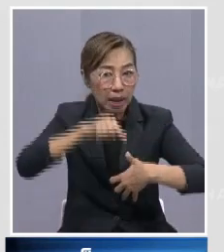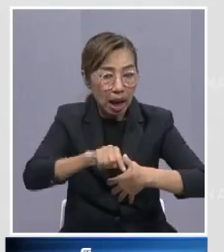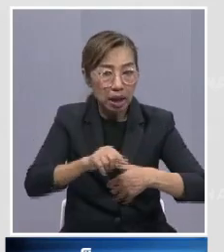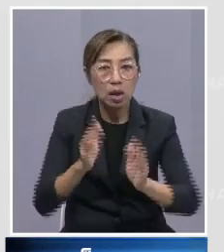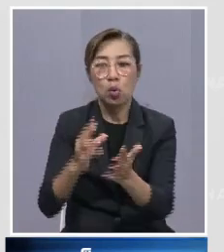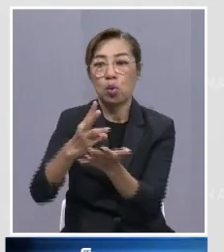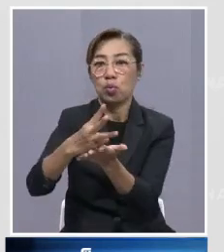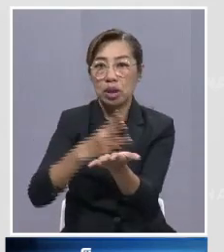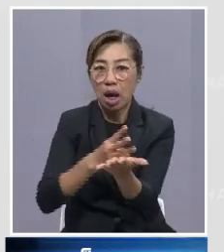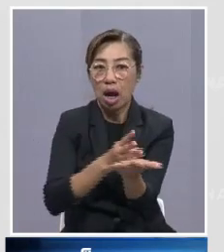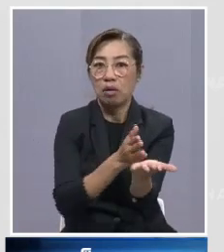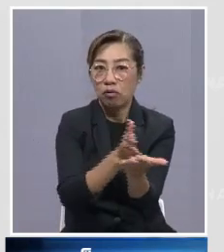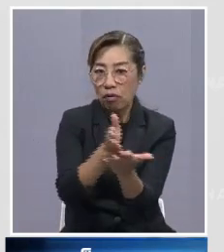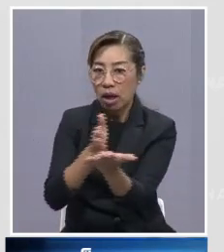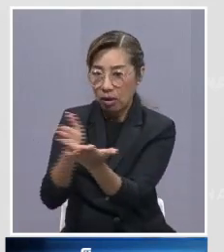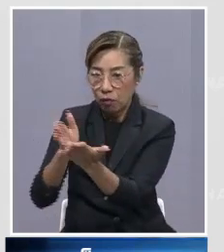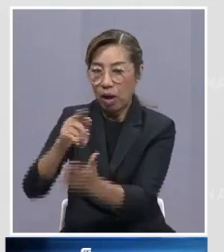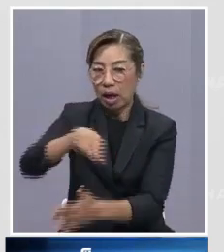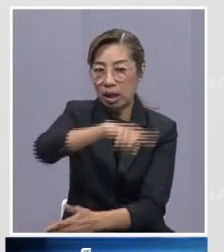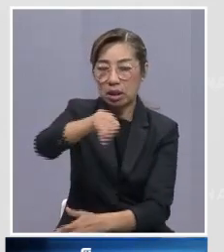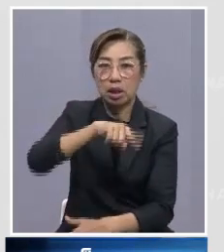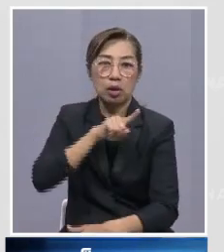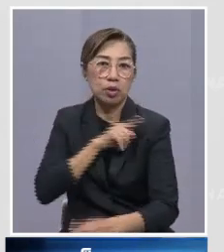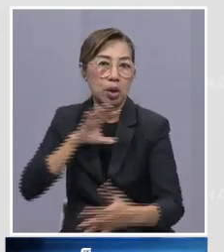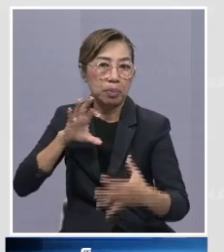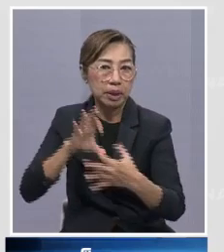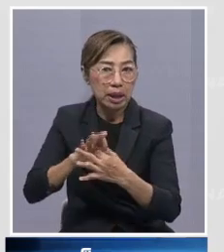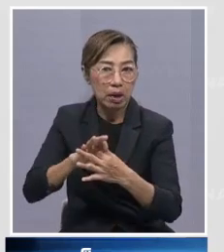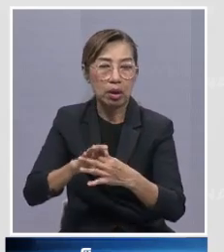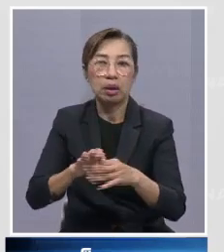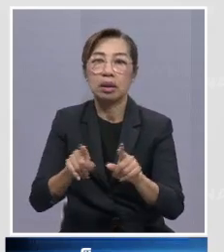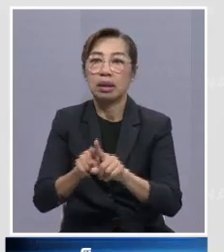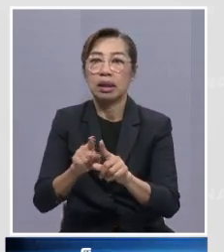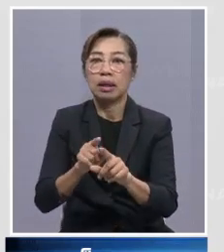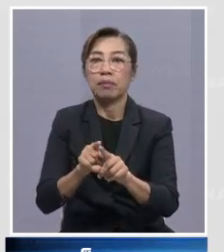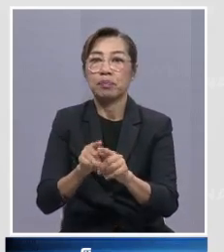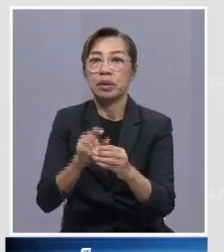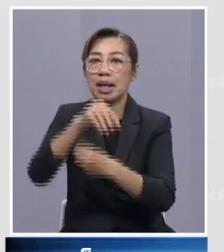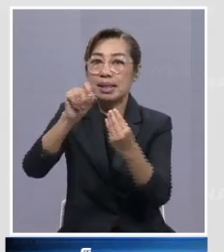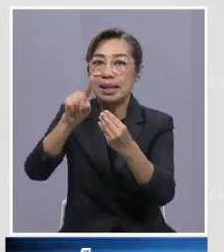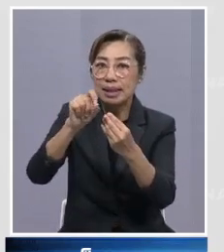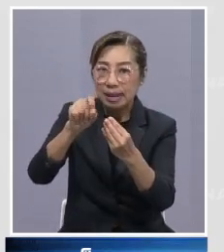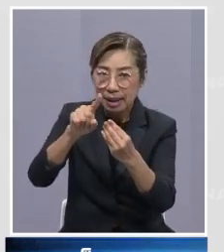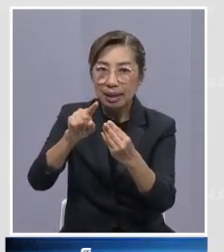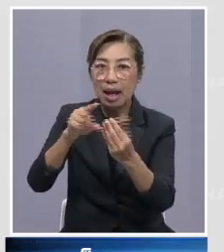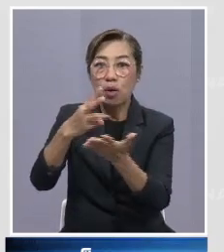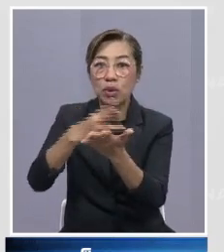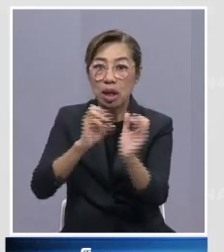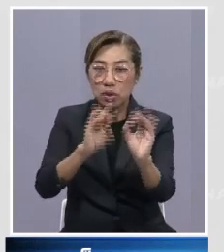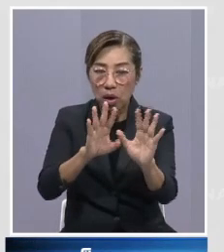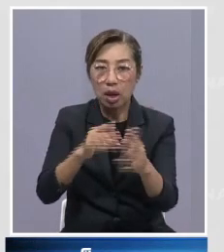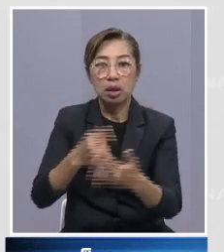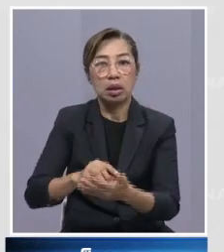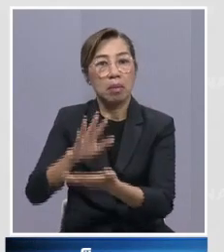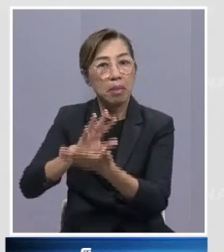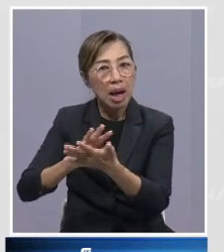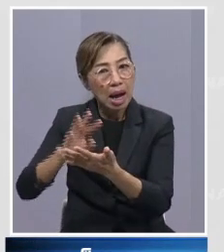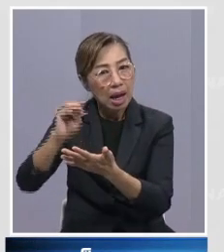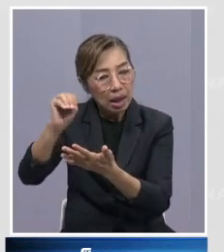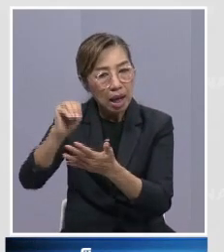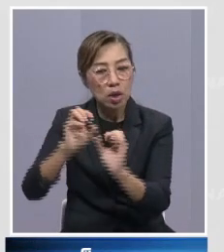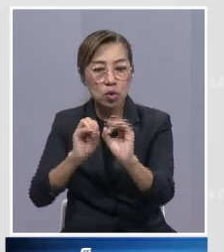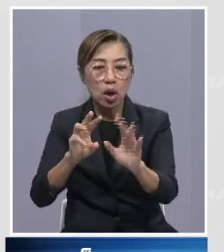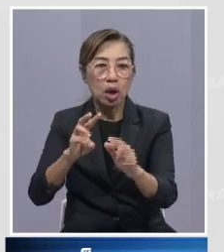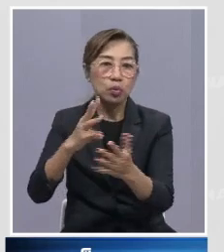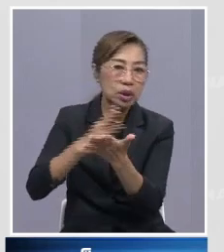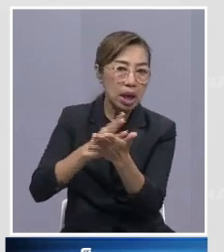นักวิชาการที่ทำหน้าที่ในแง่ของการสอนหนังสือด้านเสฐศาสตร์แล้วก็ธุรกิจในมหาวิทยาลัยต่างๆ